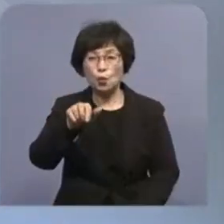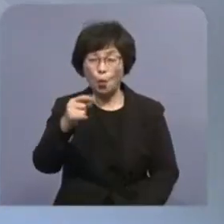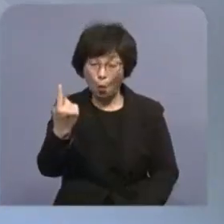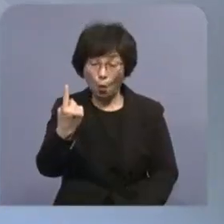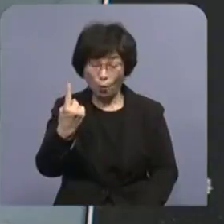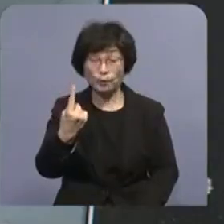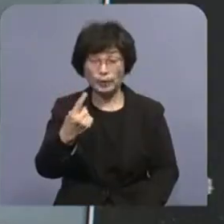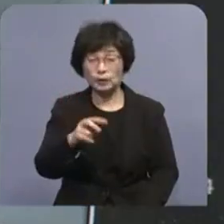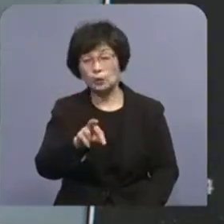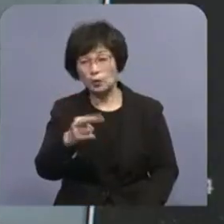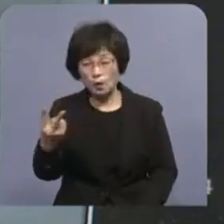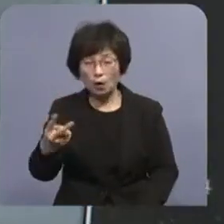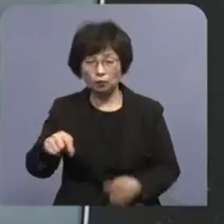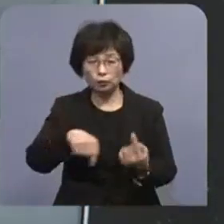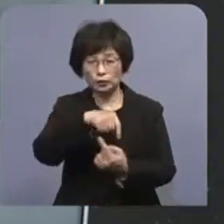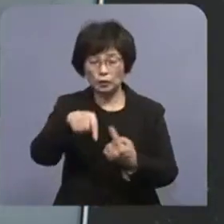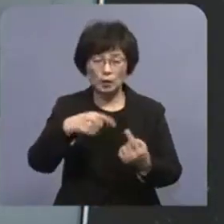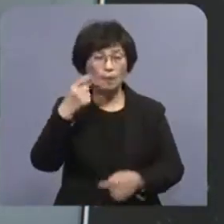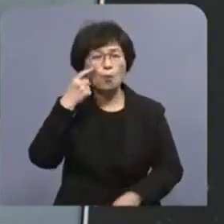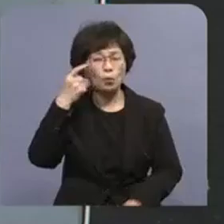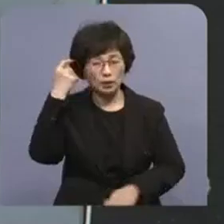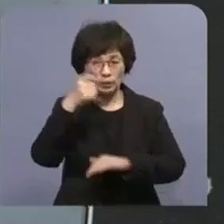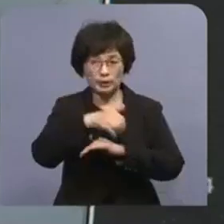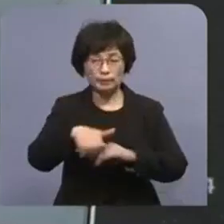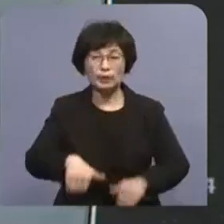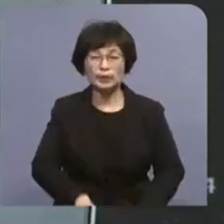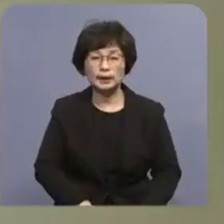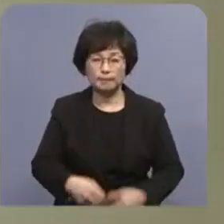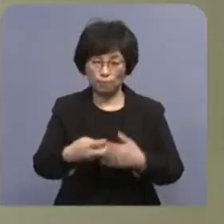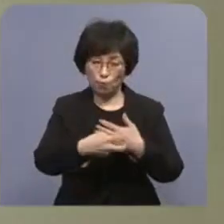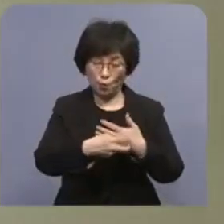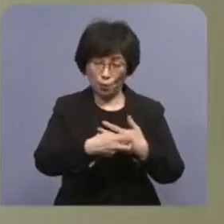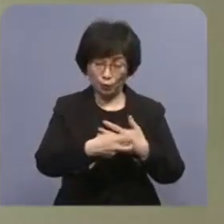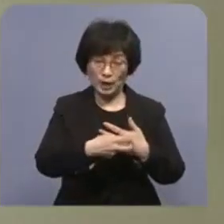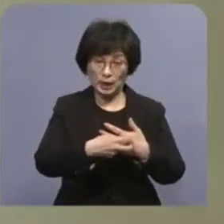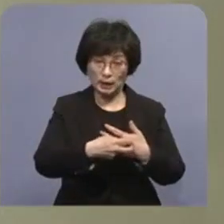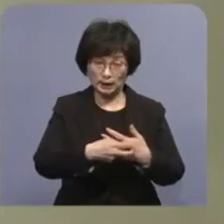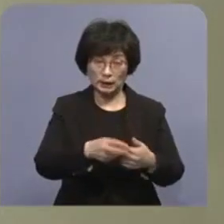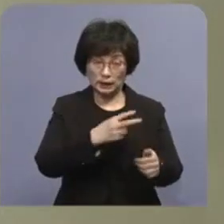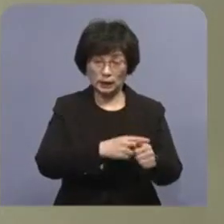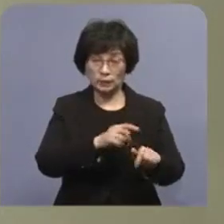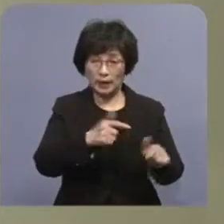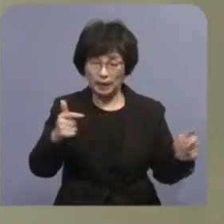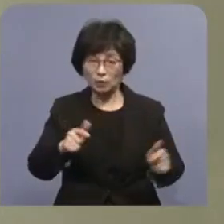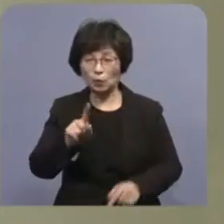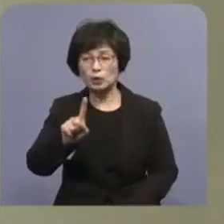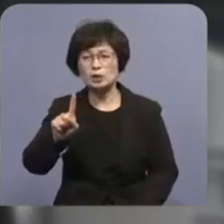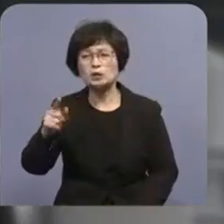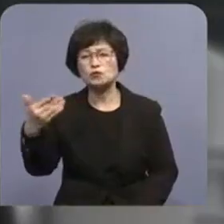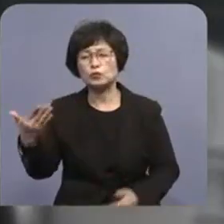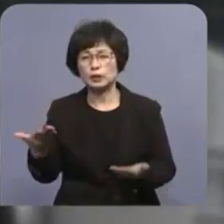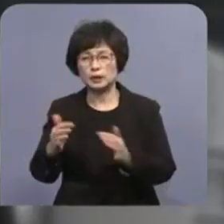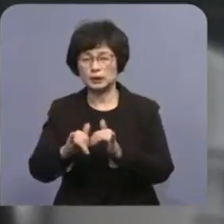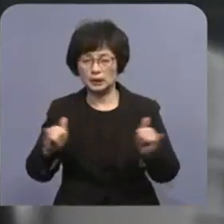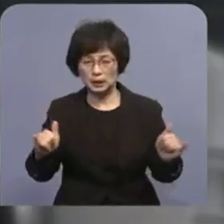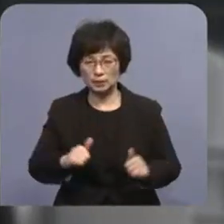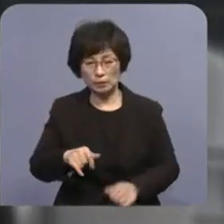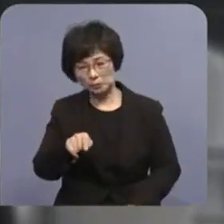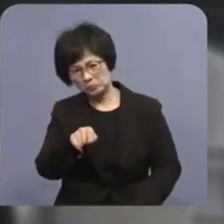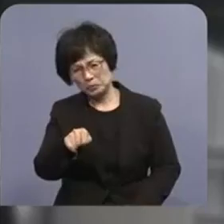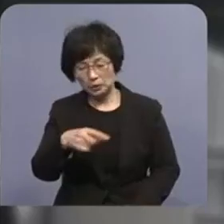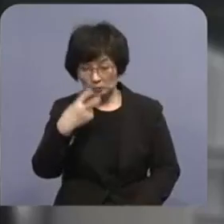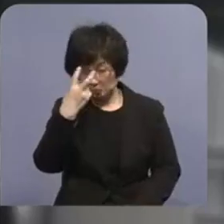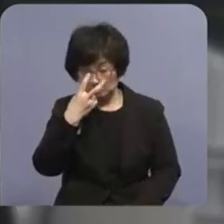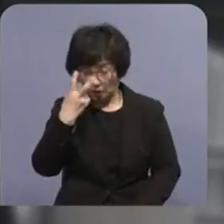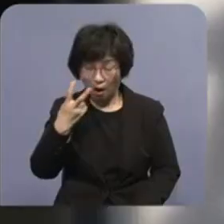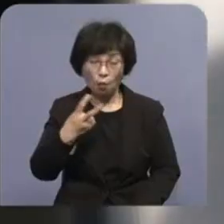해소센터로 바꿔 운영해 보기로 했습니다 의사가 아닌 소방대원이 주최자의 건강상태를 살피고 의료진